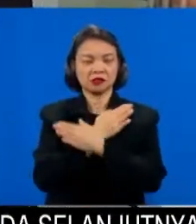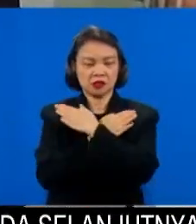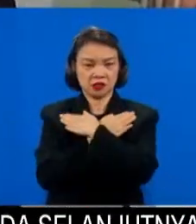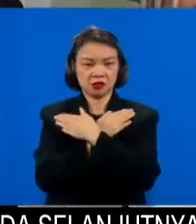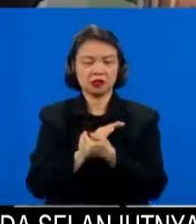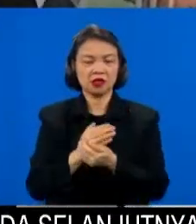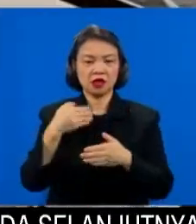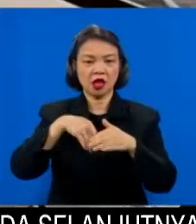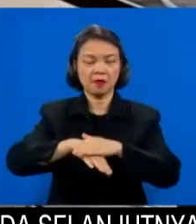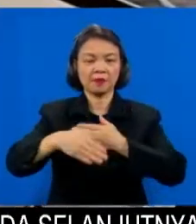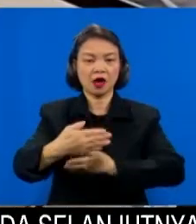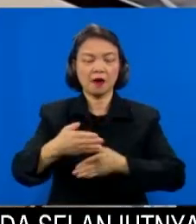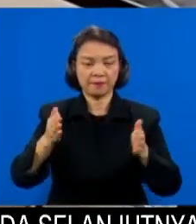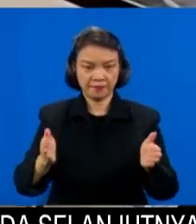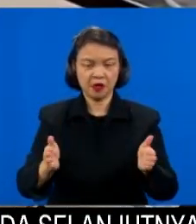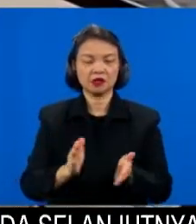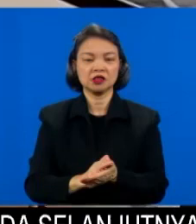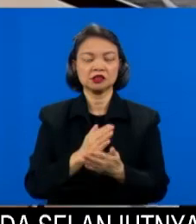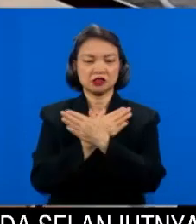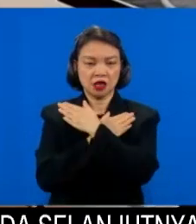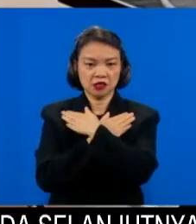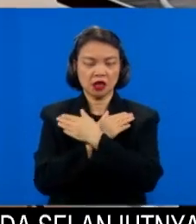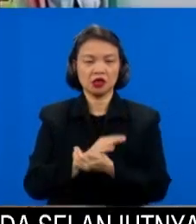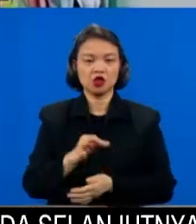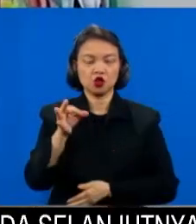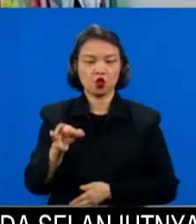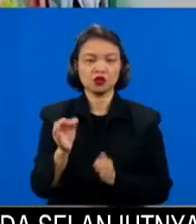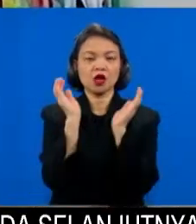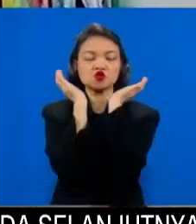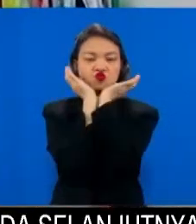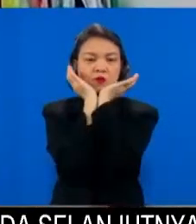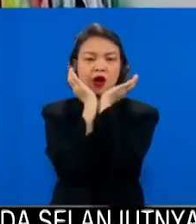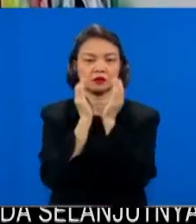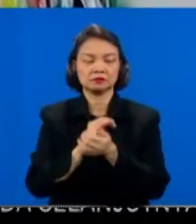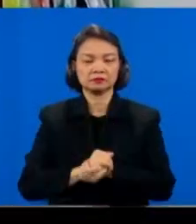dalam kamar jenazah Rumah Sakit Medical Center Pamanukan, Subang. Dian Firmansyah, Subang, Jawa Barat.